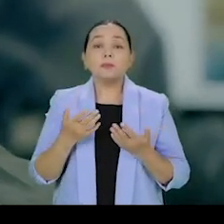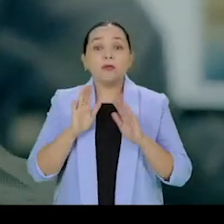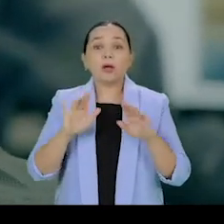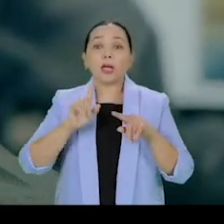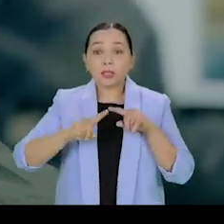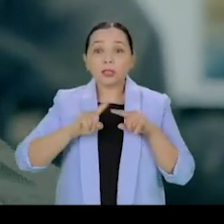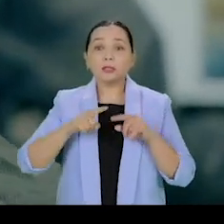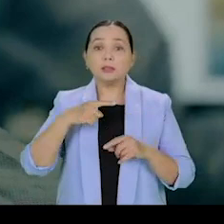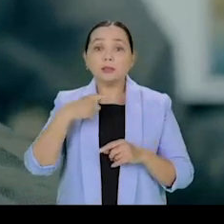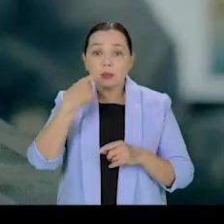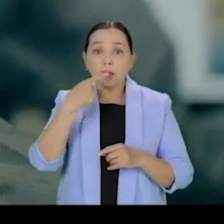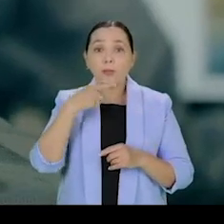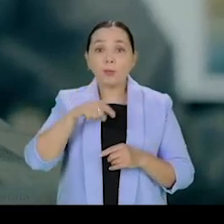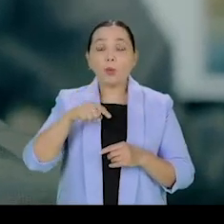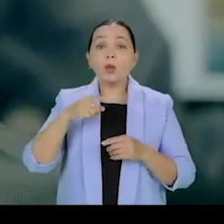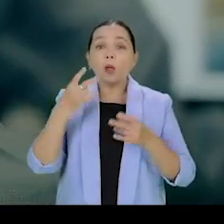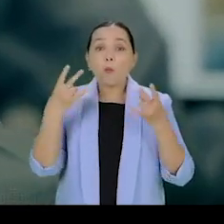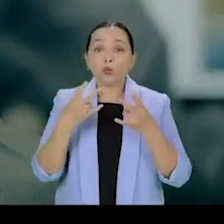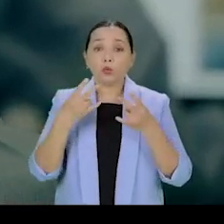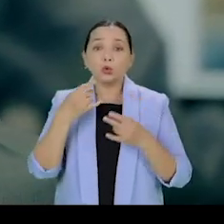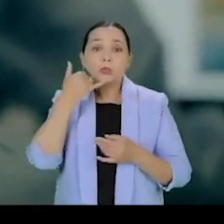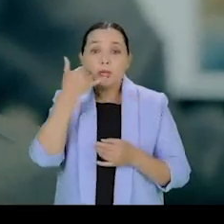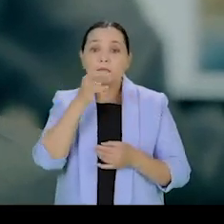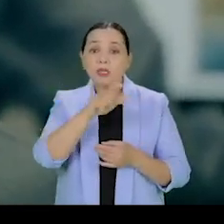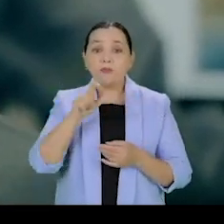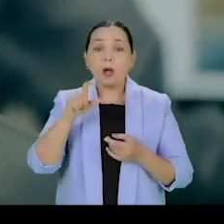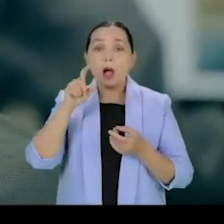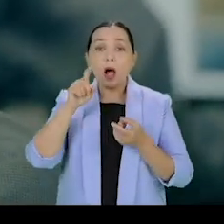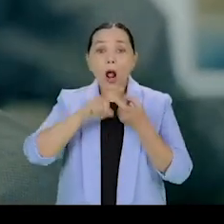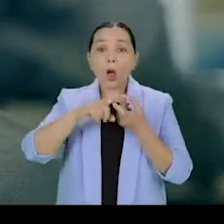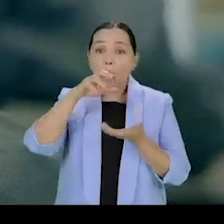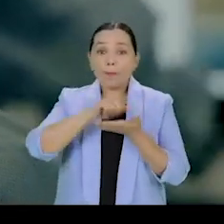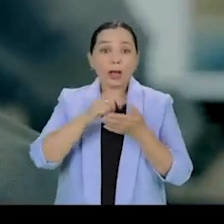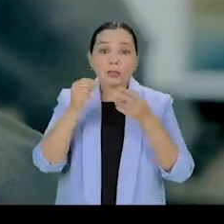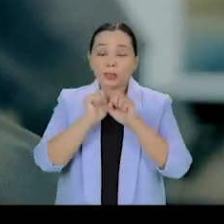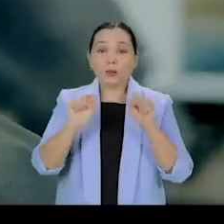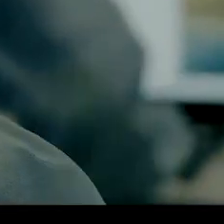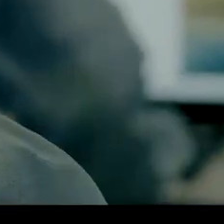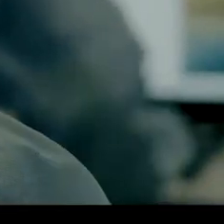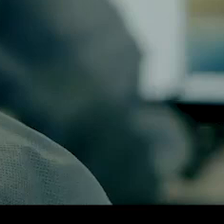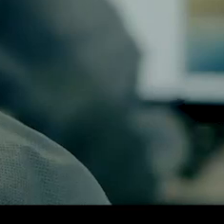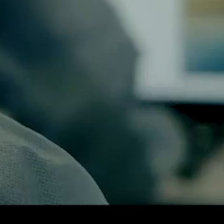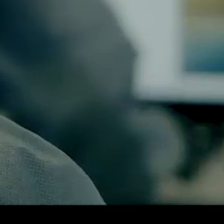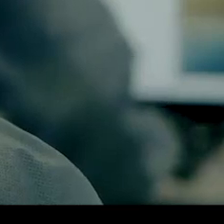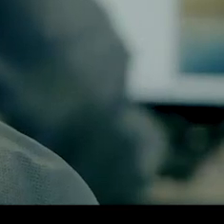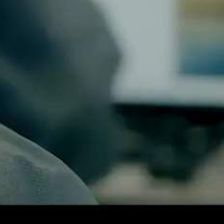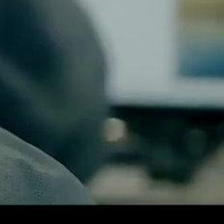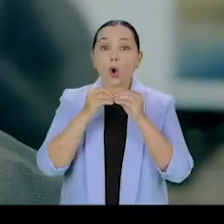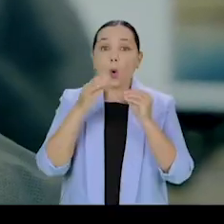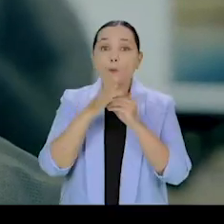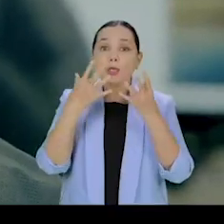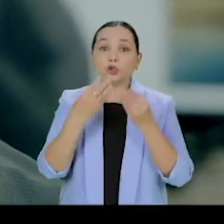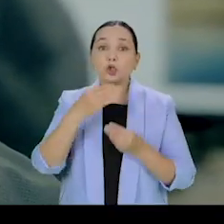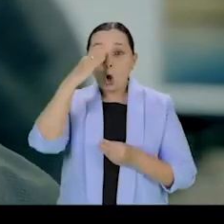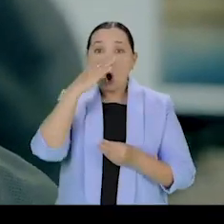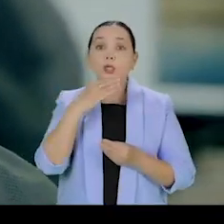Faqat tez-tez gapir, qizim. Bu yerga muhtojlar qo'ng'iroq qiladi. Aloqani band qilmaylik. Unda yozib oling. Men ham muhtojman. 15 kunlik